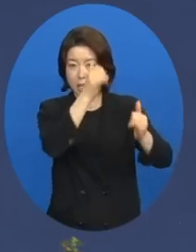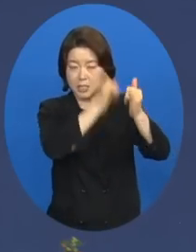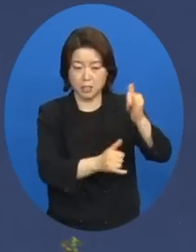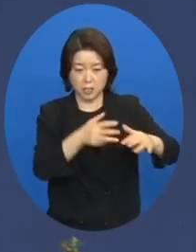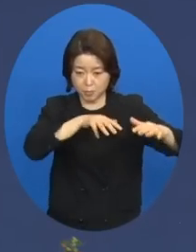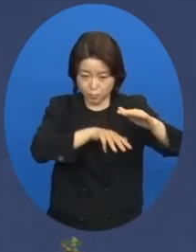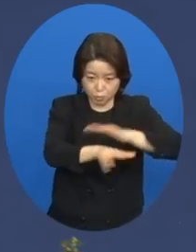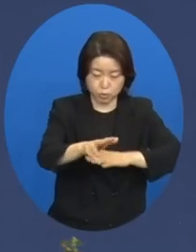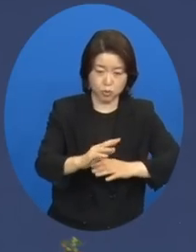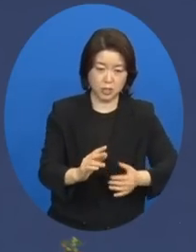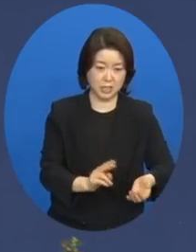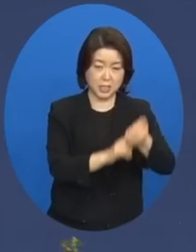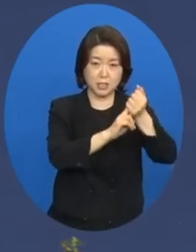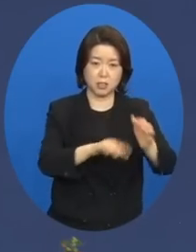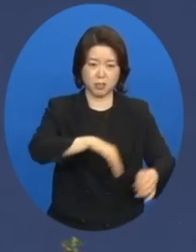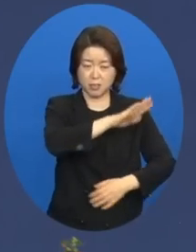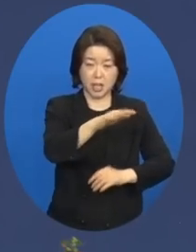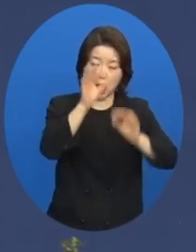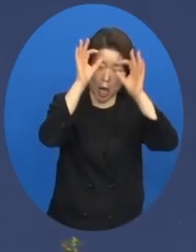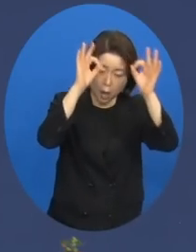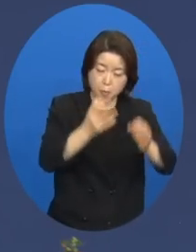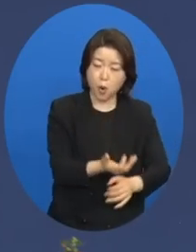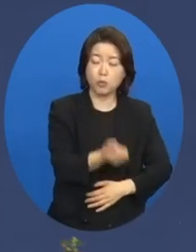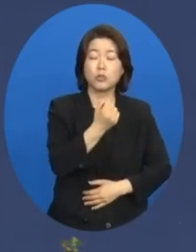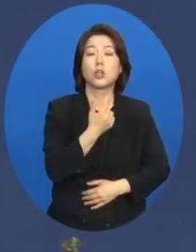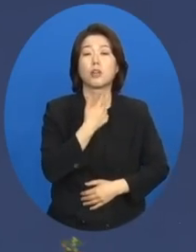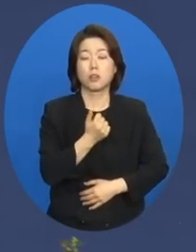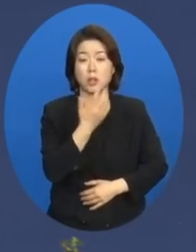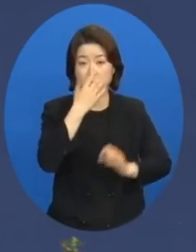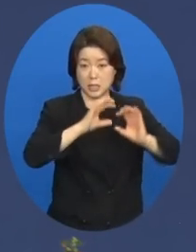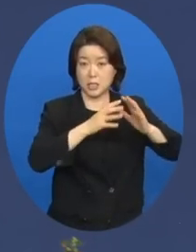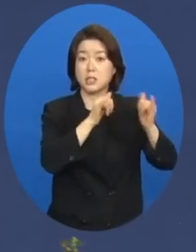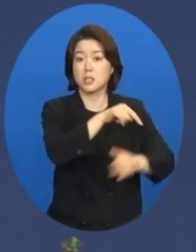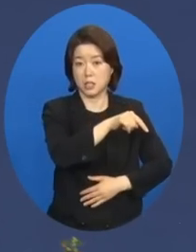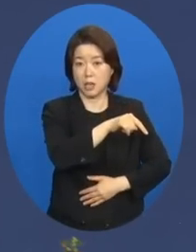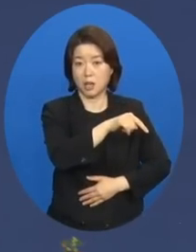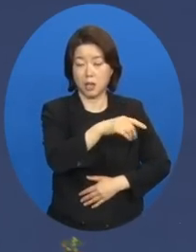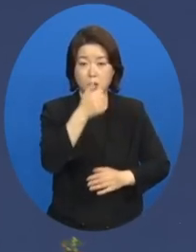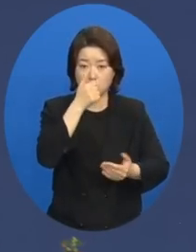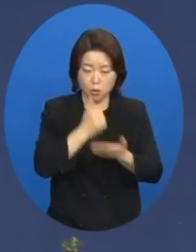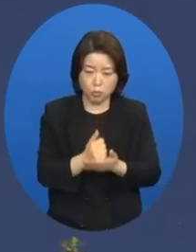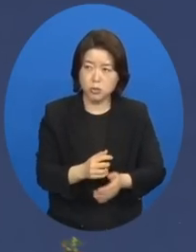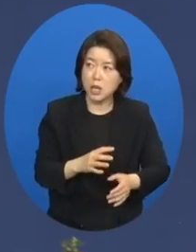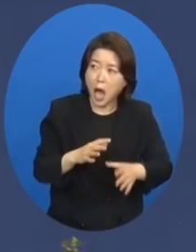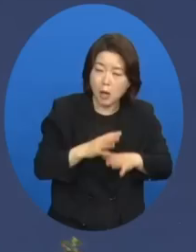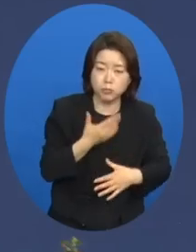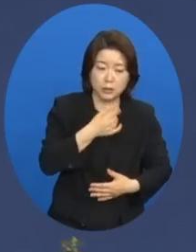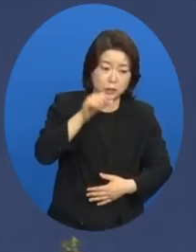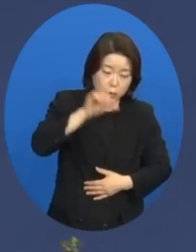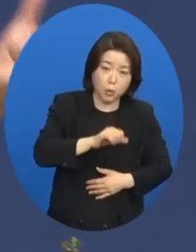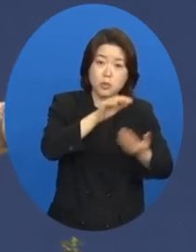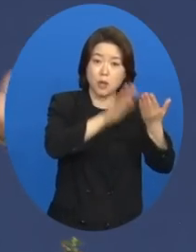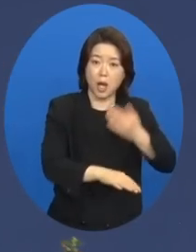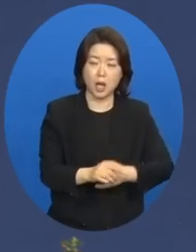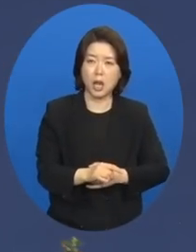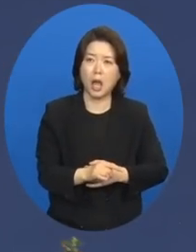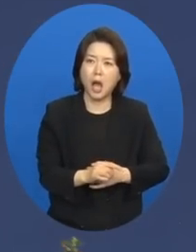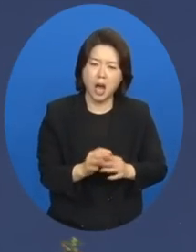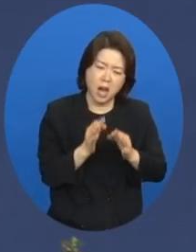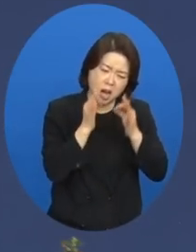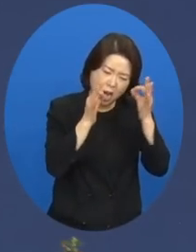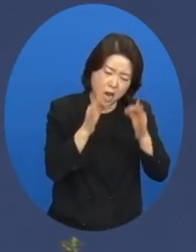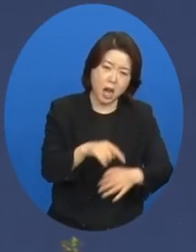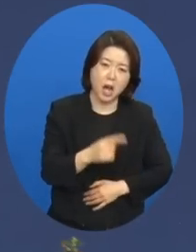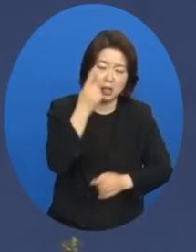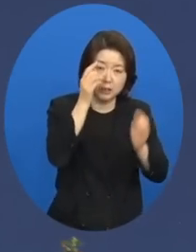출애굽과 기적을 다 보고 누리면서도 그 죄의 무서운 저주 아래서 허우적거리며